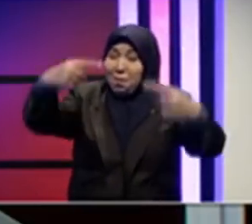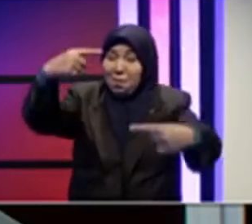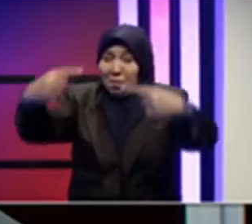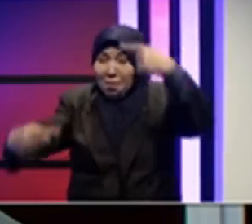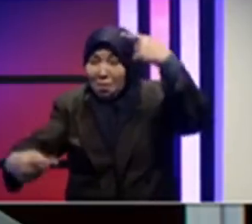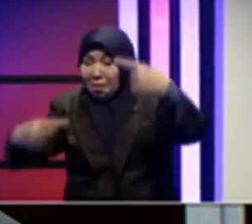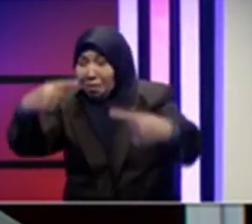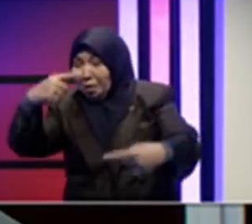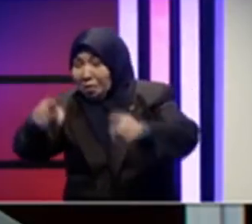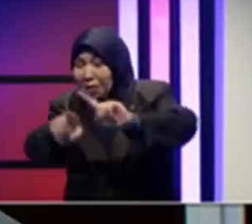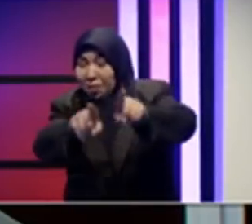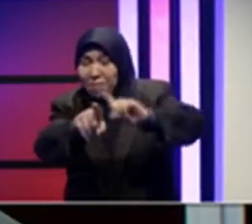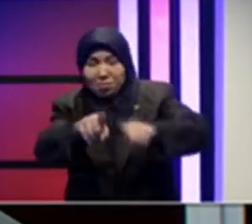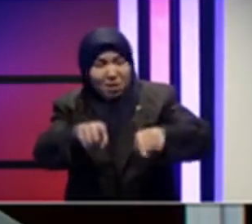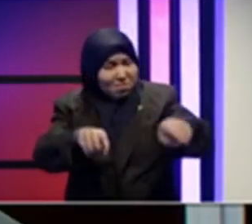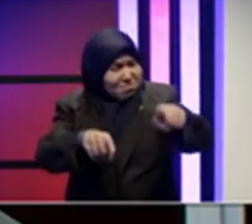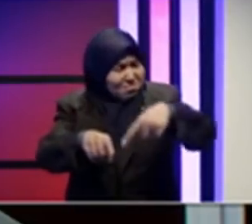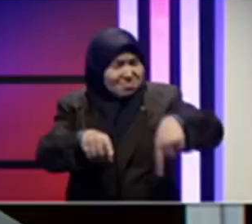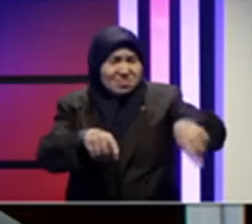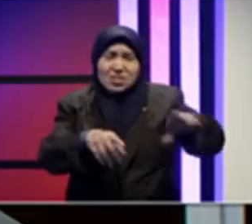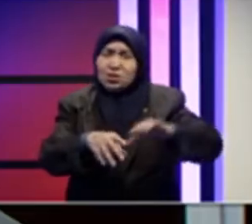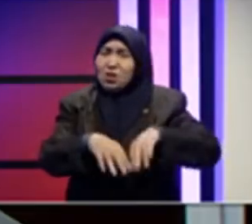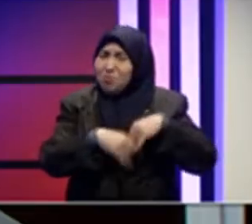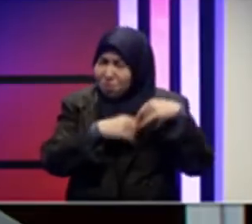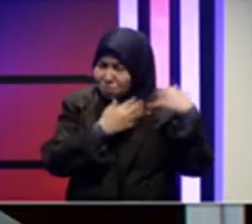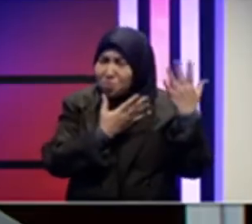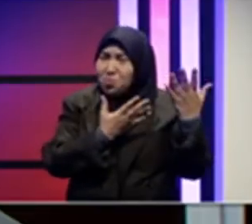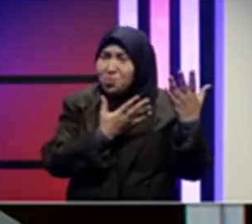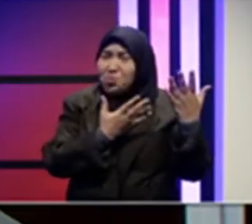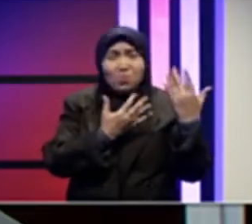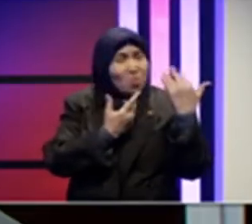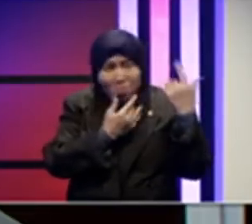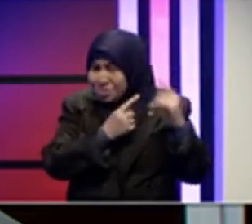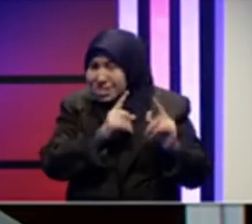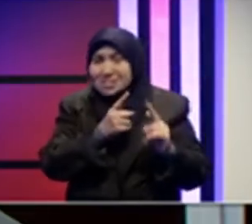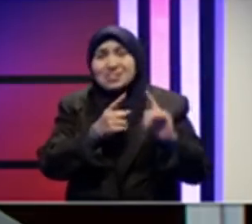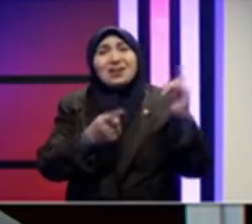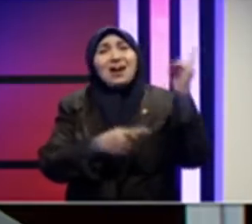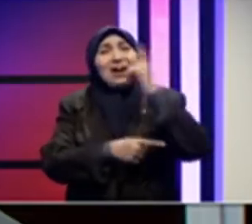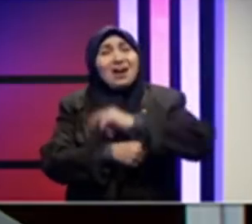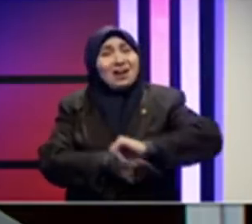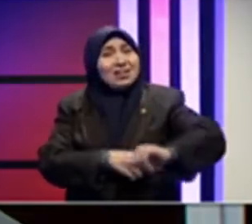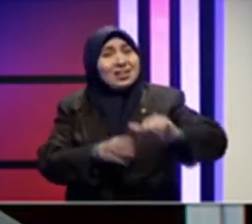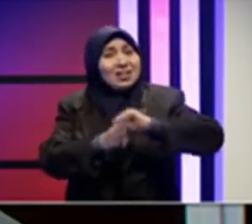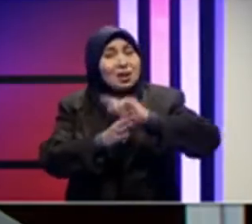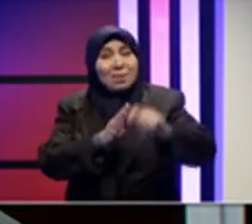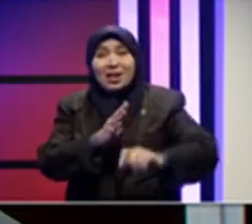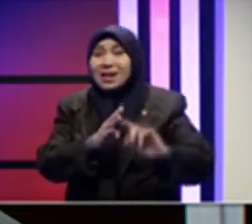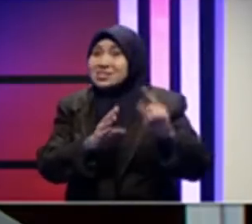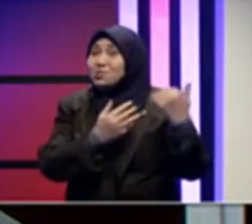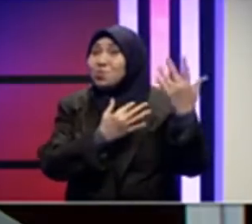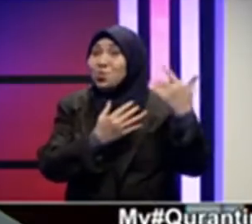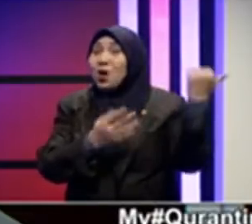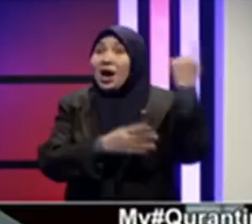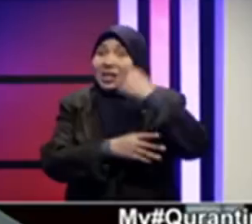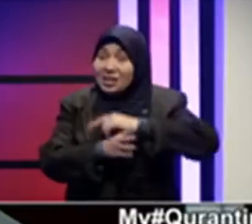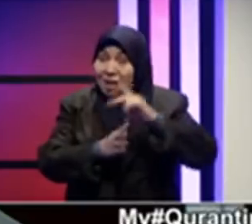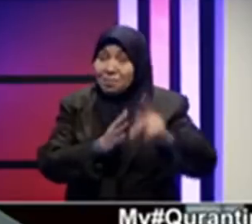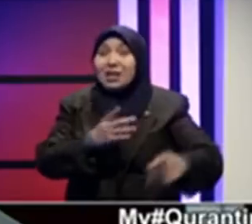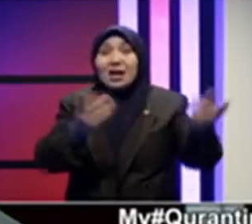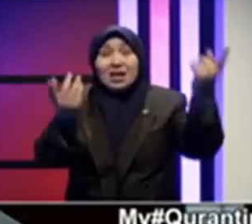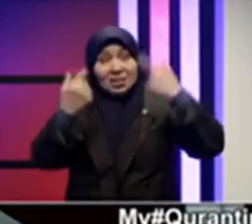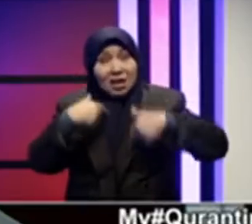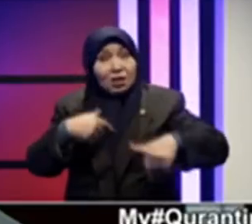sebenarnya tidakkah mereka menunggu kecuali hari kiamat? Apakah mereka hanya menunggu saja kedatangan hari kiamat yang akan datang kepada mereka